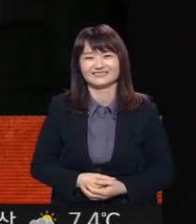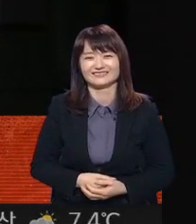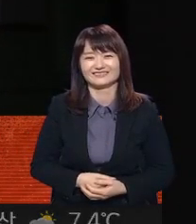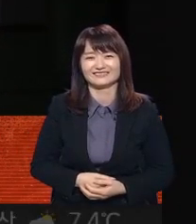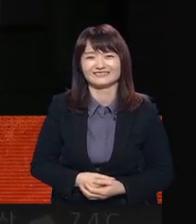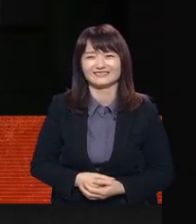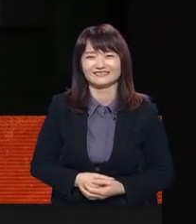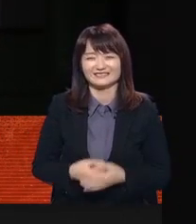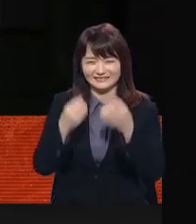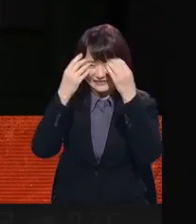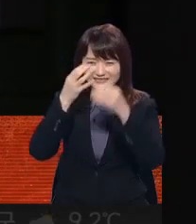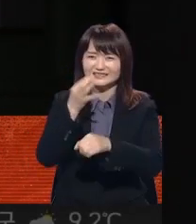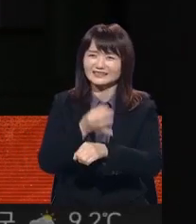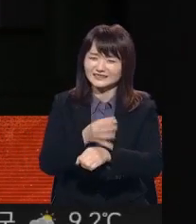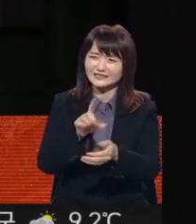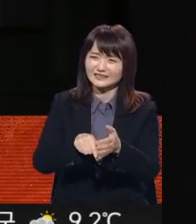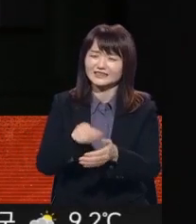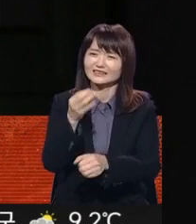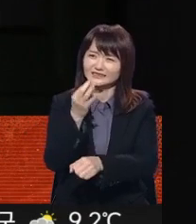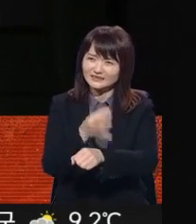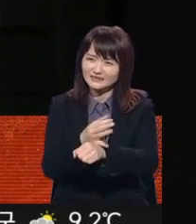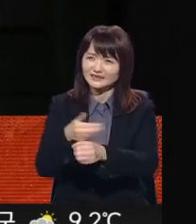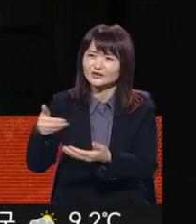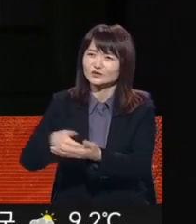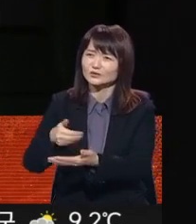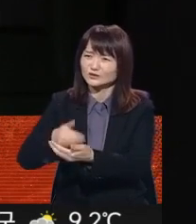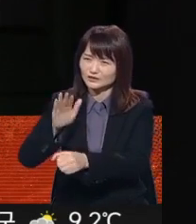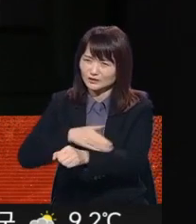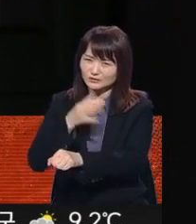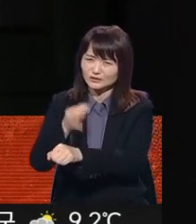고은수님은 새 거 살 땐 사세요. 중고가 잘못하면 돈 더